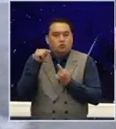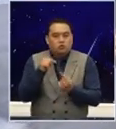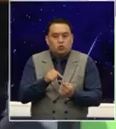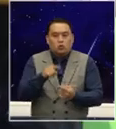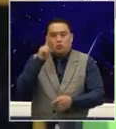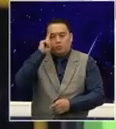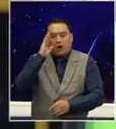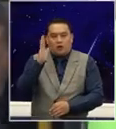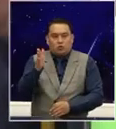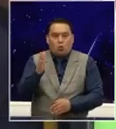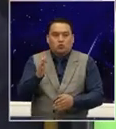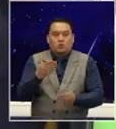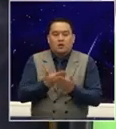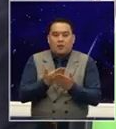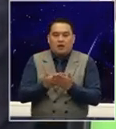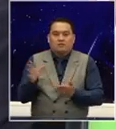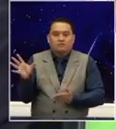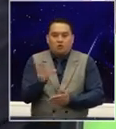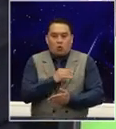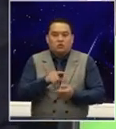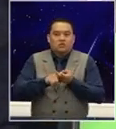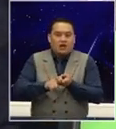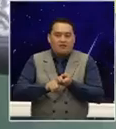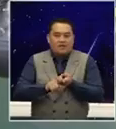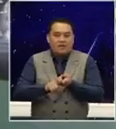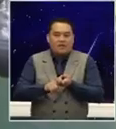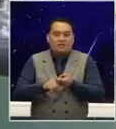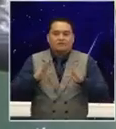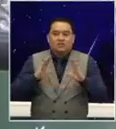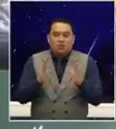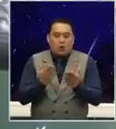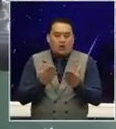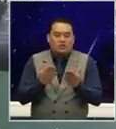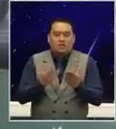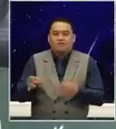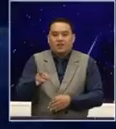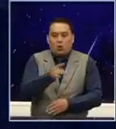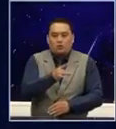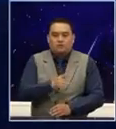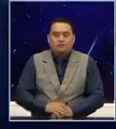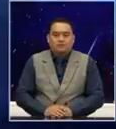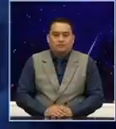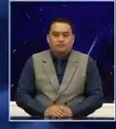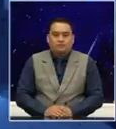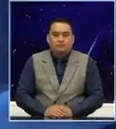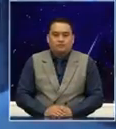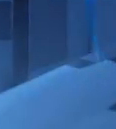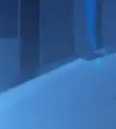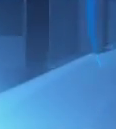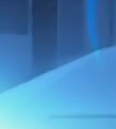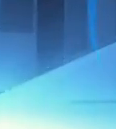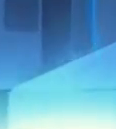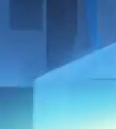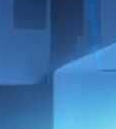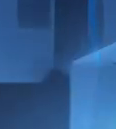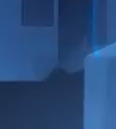прогнозов сотрудники отдела образования не могут. Все зависит от эпидемиологической ситуации в регионе. Ануар Амангельдинов, Аблак